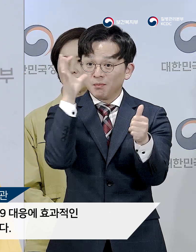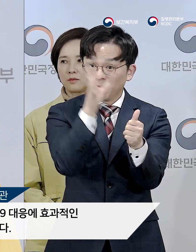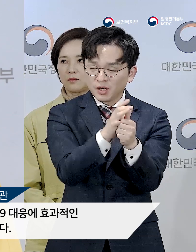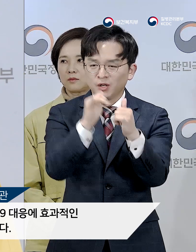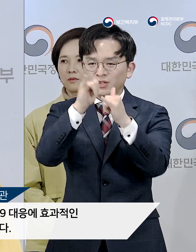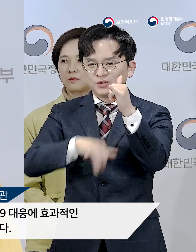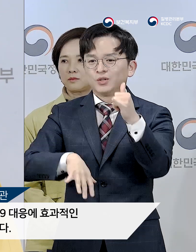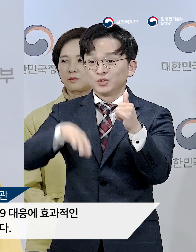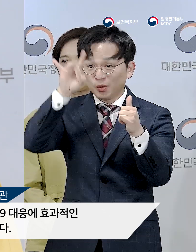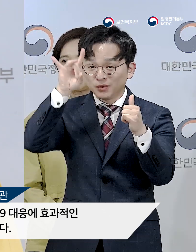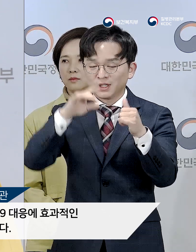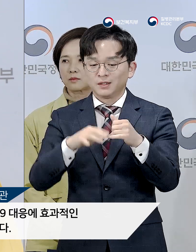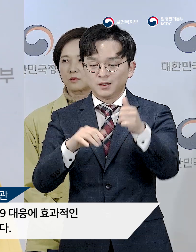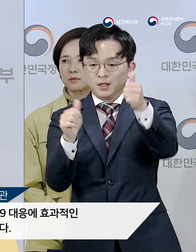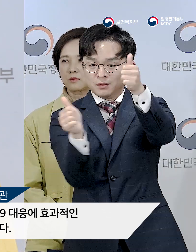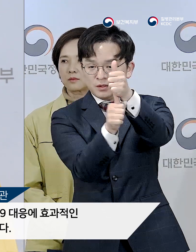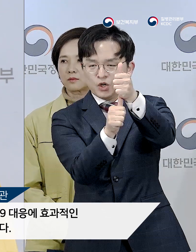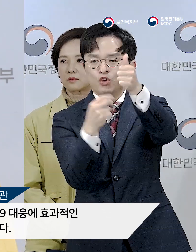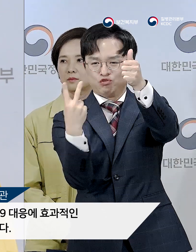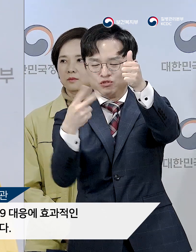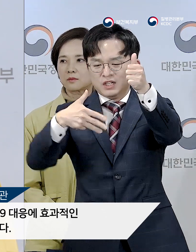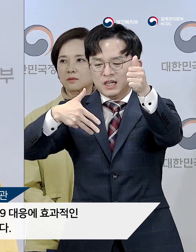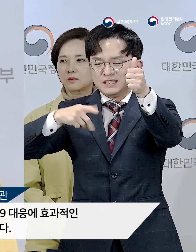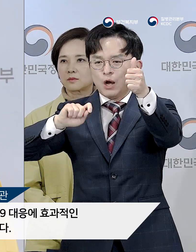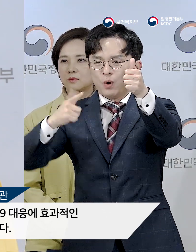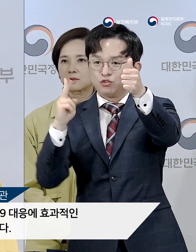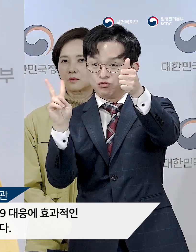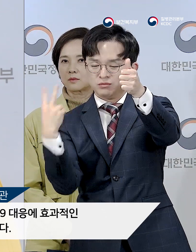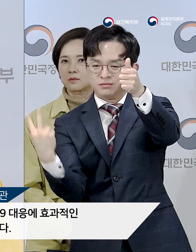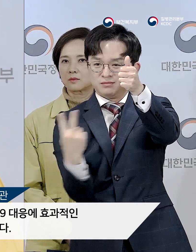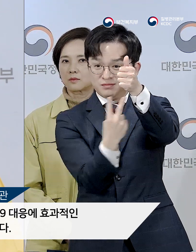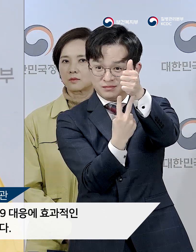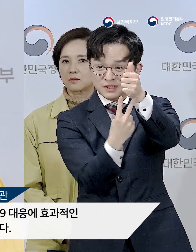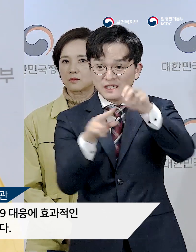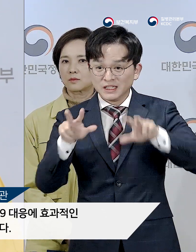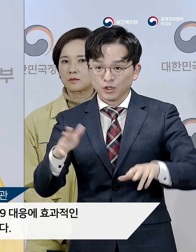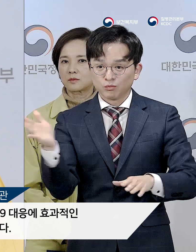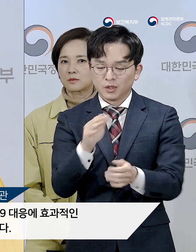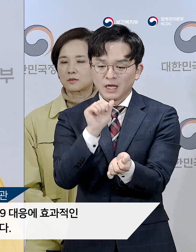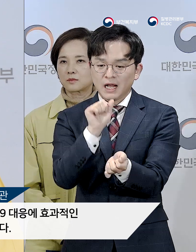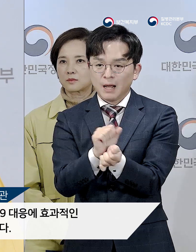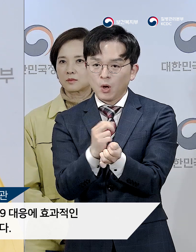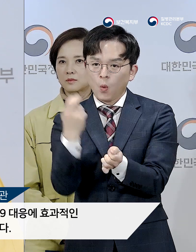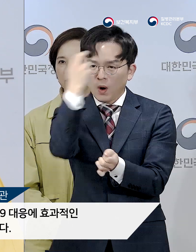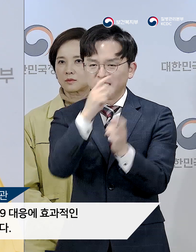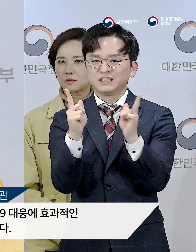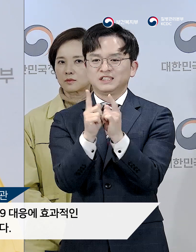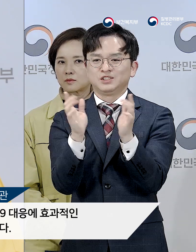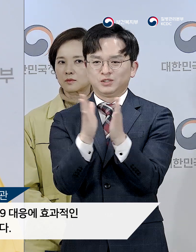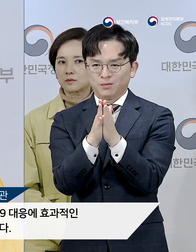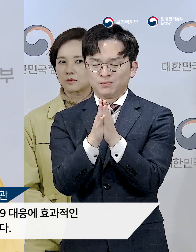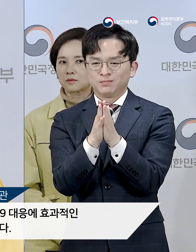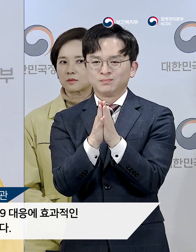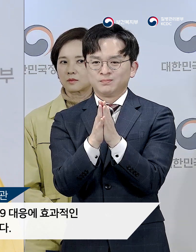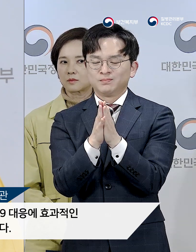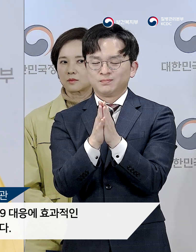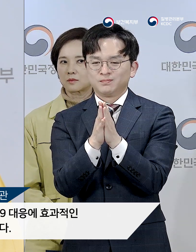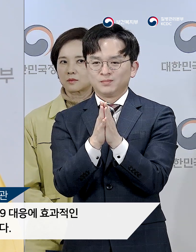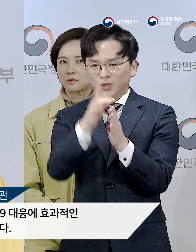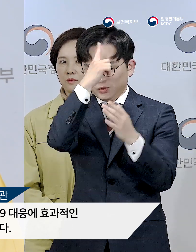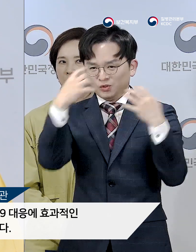중대본부장 아래에는 2명의 차장을 두어 코로나19 대응에 효과적인 컨트롤 타워 역할을 할 수 있도록 구성할 계획입니다.